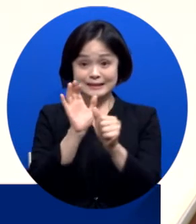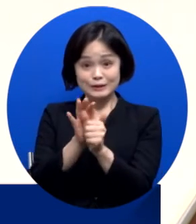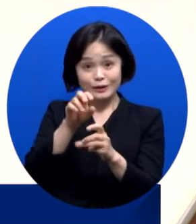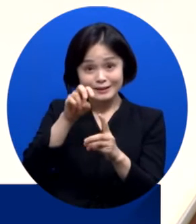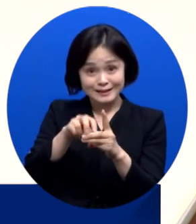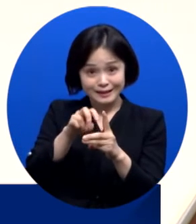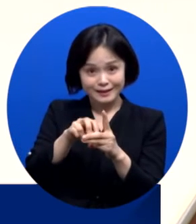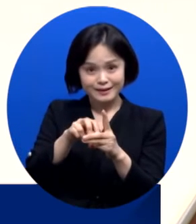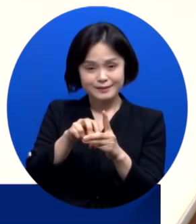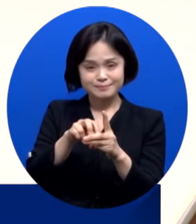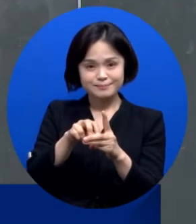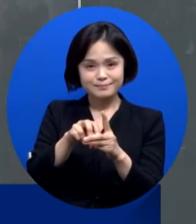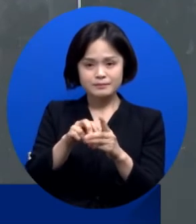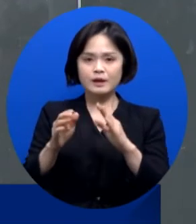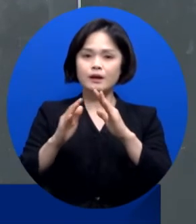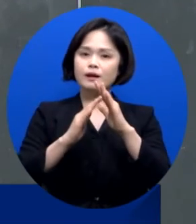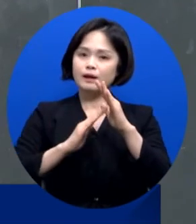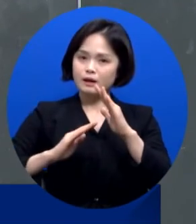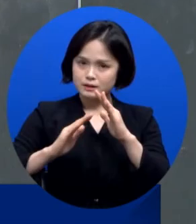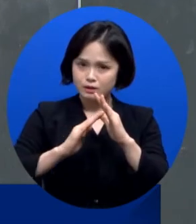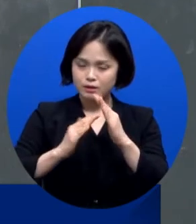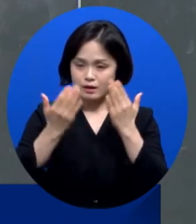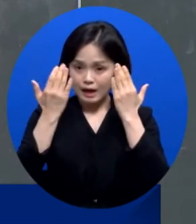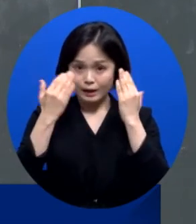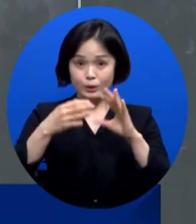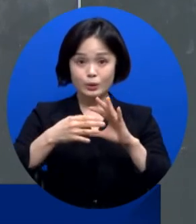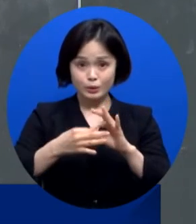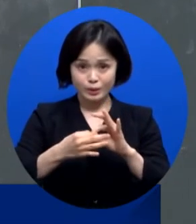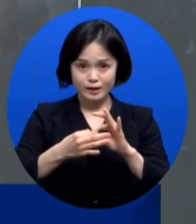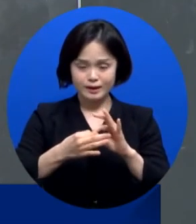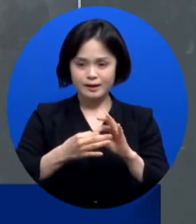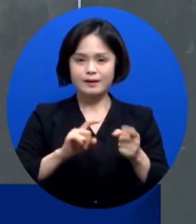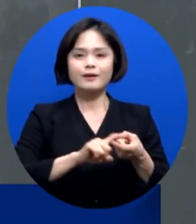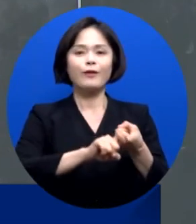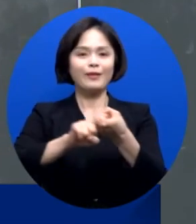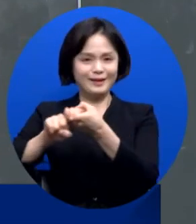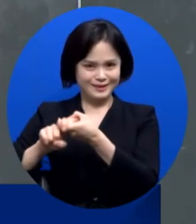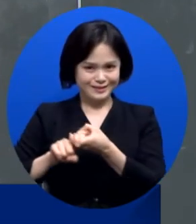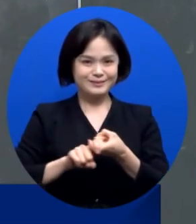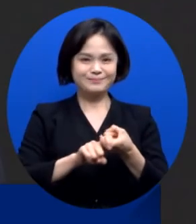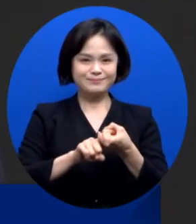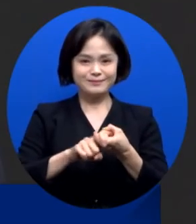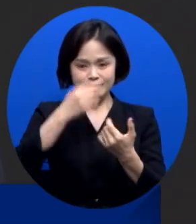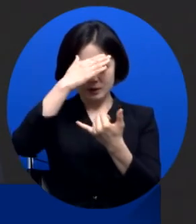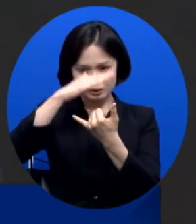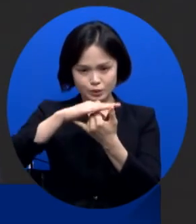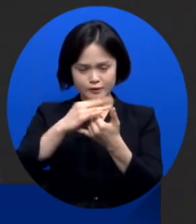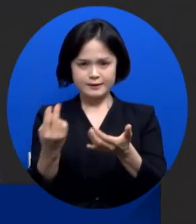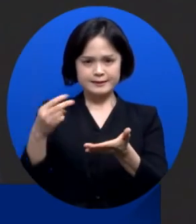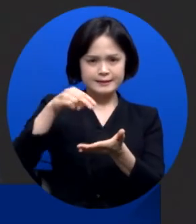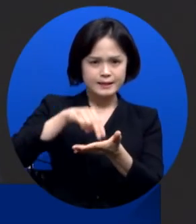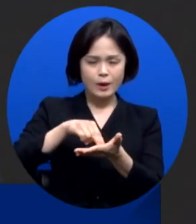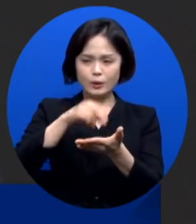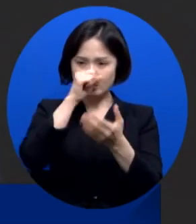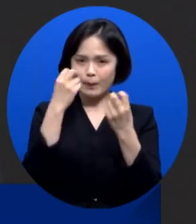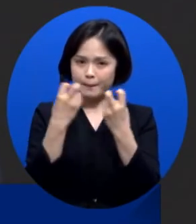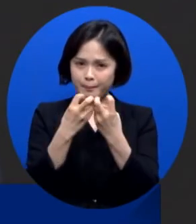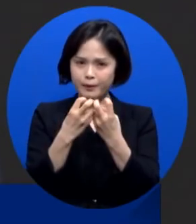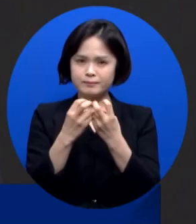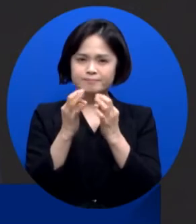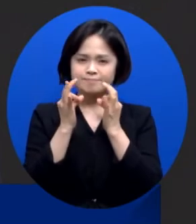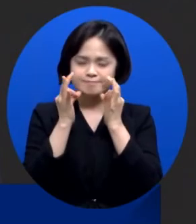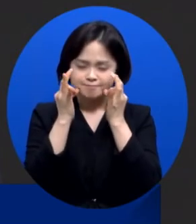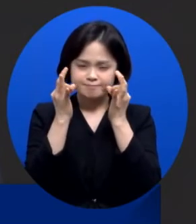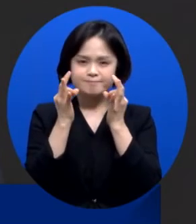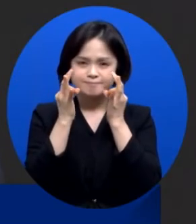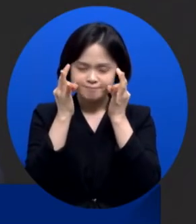지원센터가 가정과 학교를 통해서 함께 연대하여 다음 세대를 어떻게 세워갈지 저희가 힘써